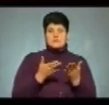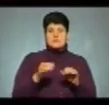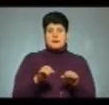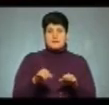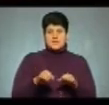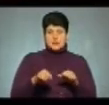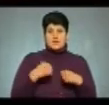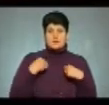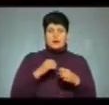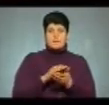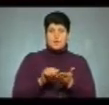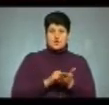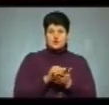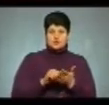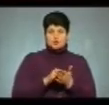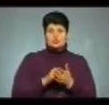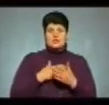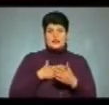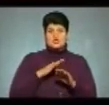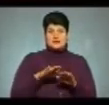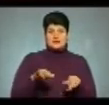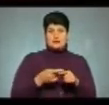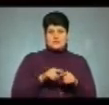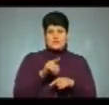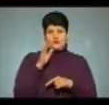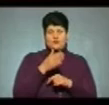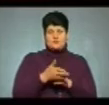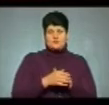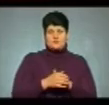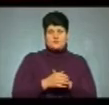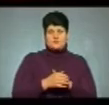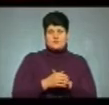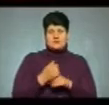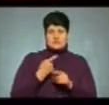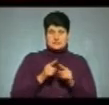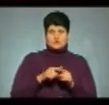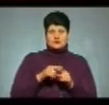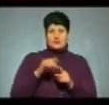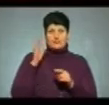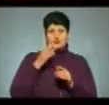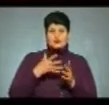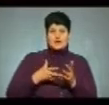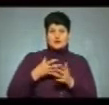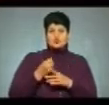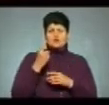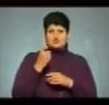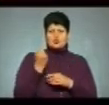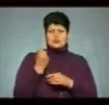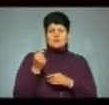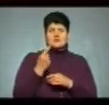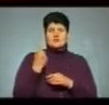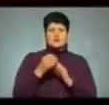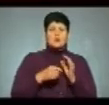підлоги, миємо посуду, миємо наших дітей. Отакою водою. І за ту воду я плачу 111 гривень за куб.